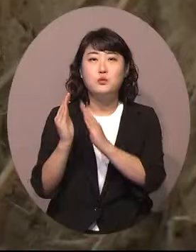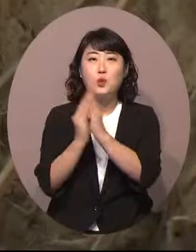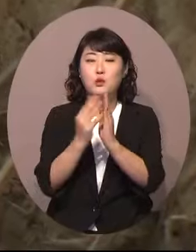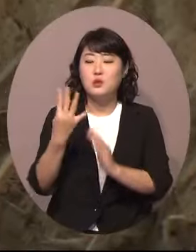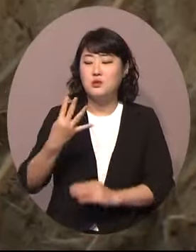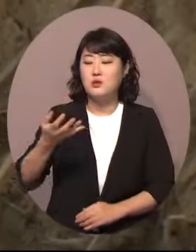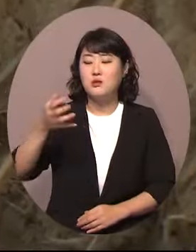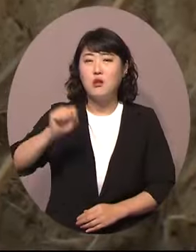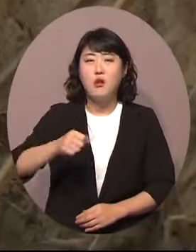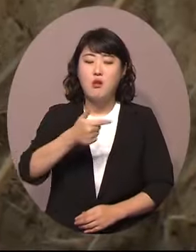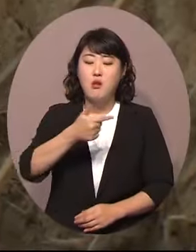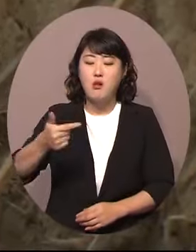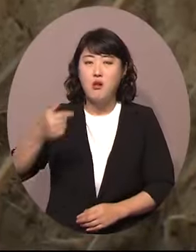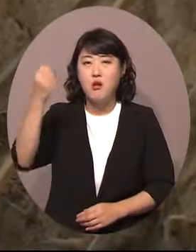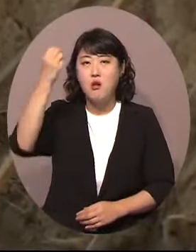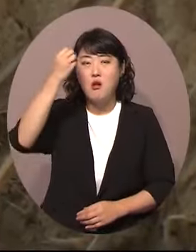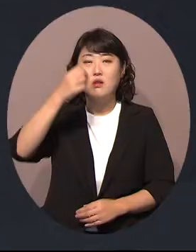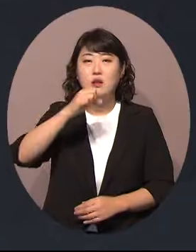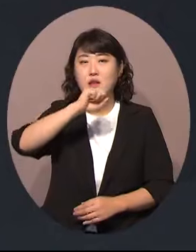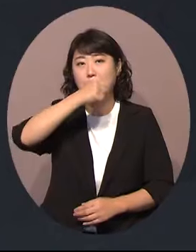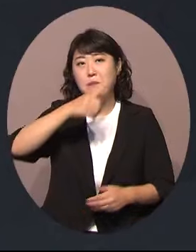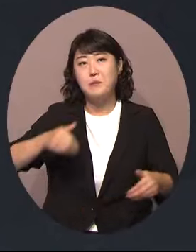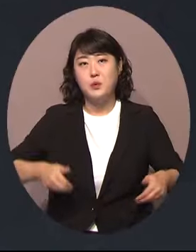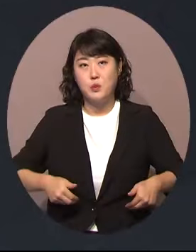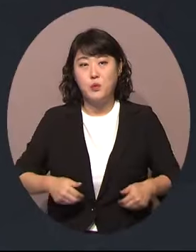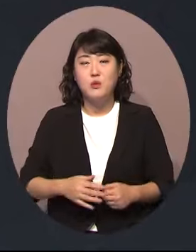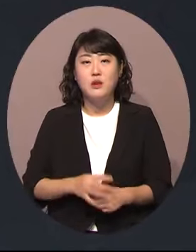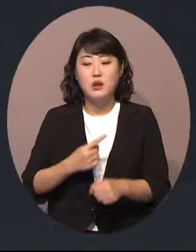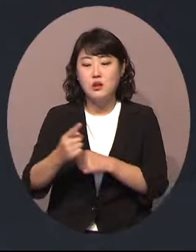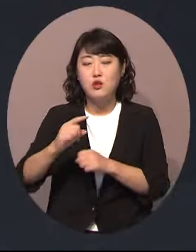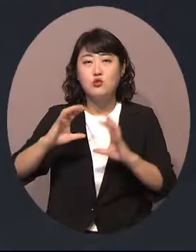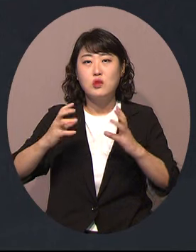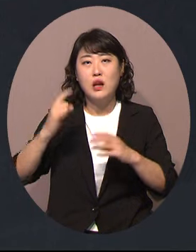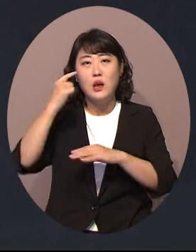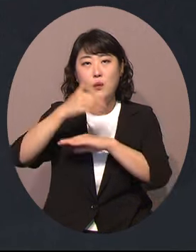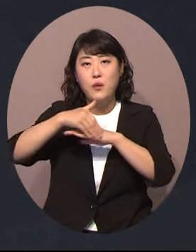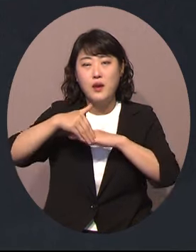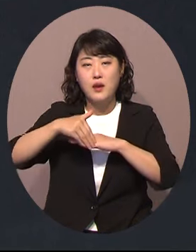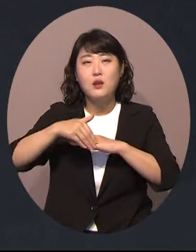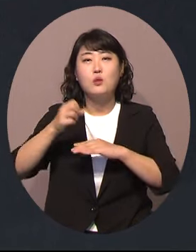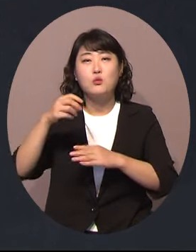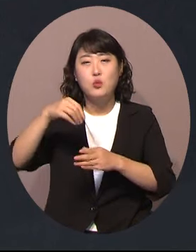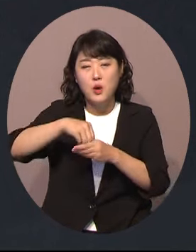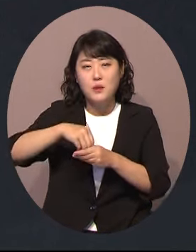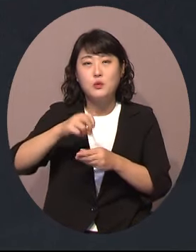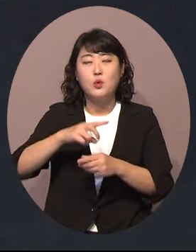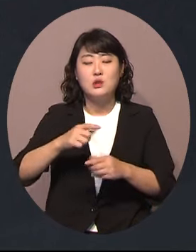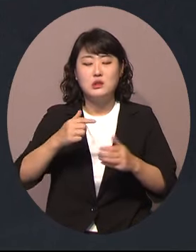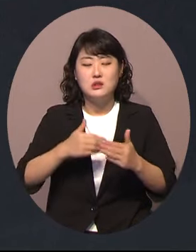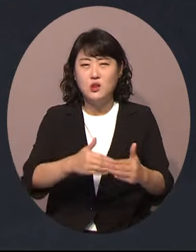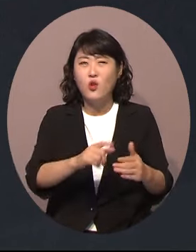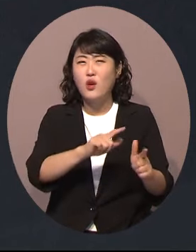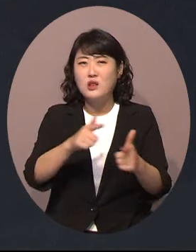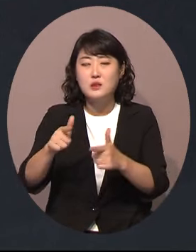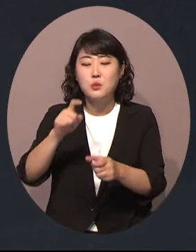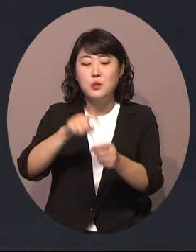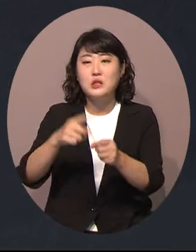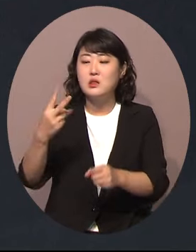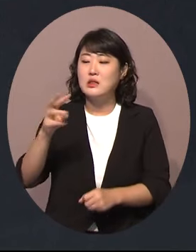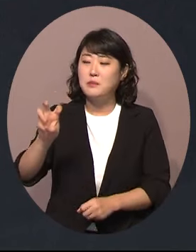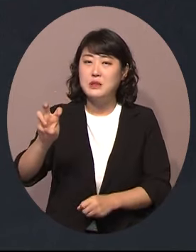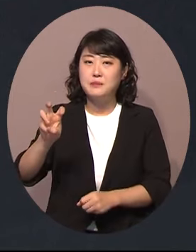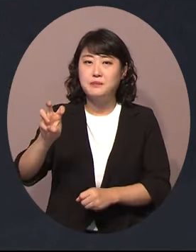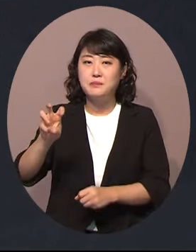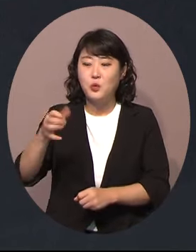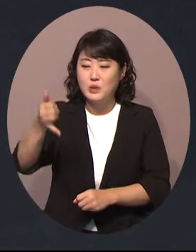막대한 예산이 들어갈 것 로 예상되고 내년 국가 계획 반영과 예비타당성 조사 실시 설계 등 목표로 한 2030년